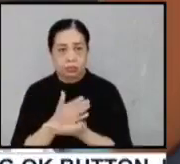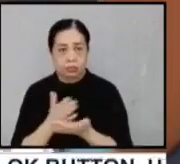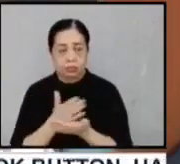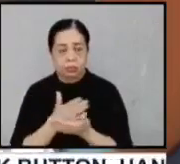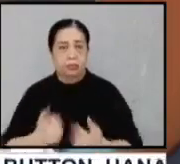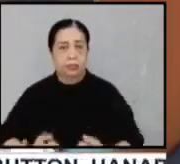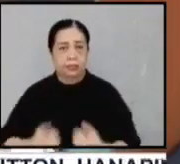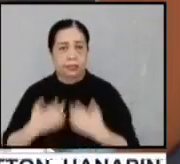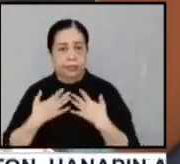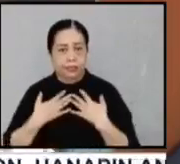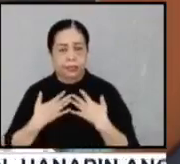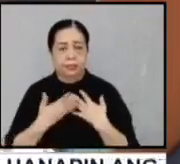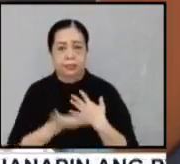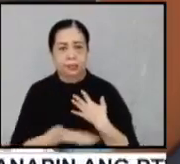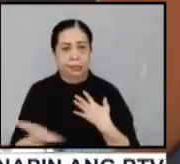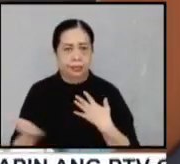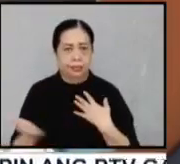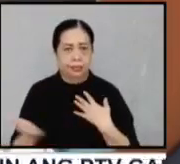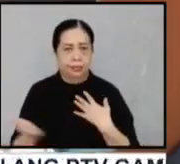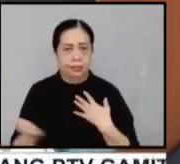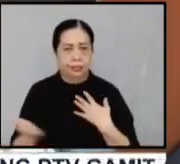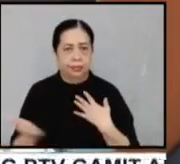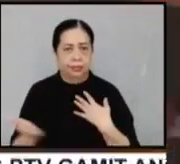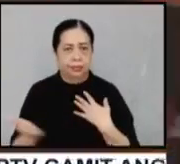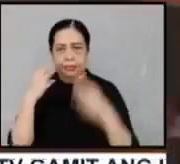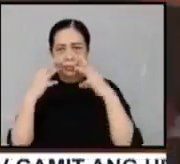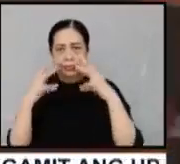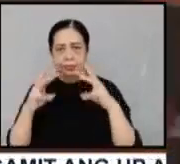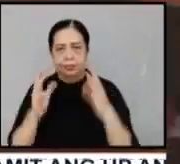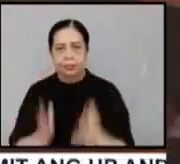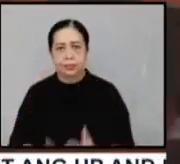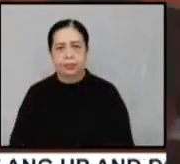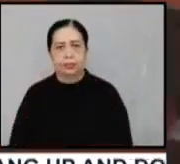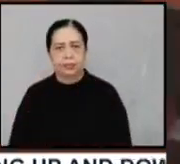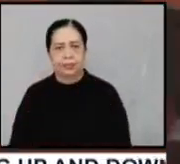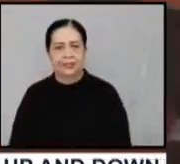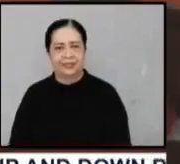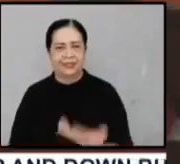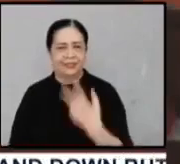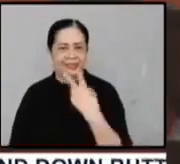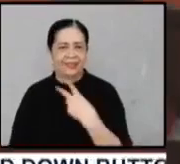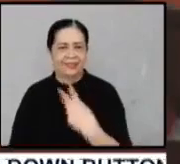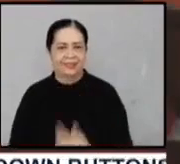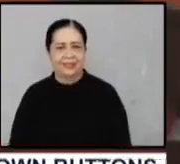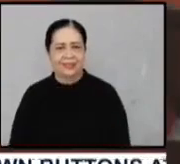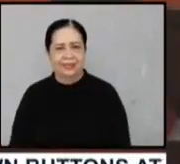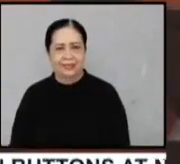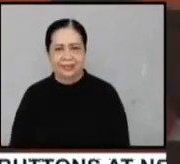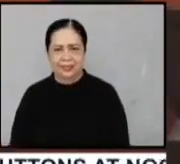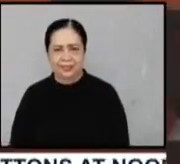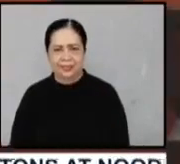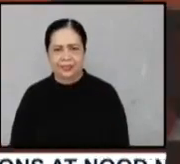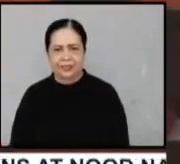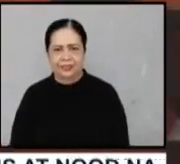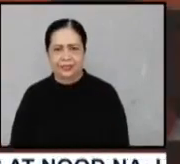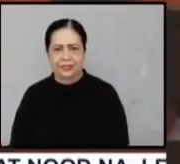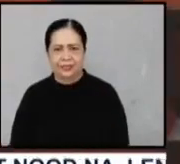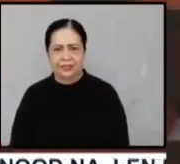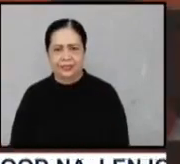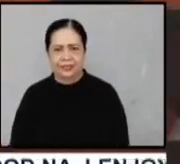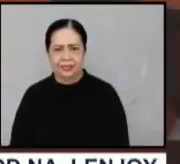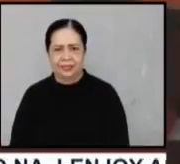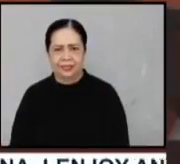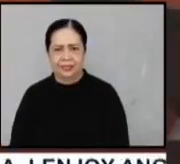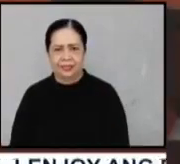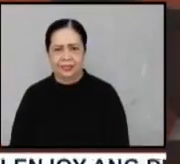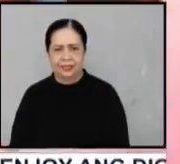course, our RSP viewers. Baka maiyak ako. ang ano ko po kasi, sa